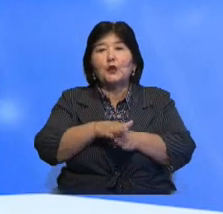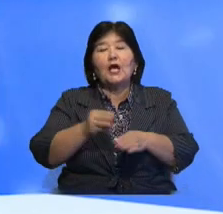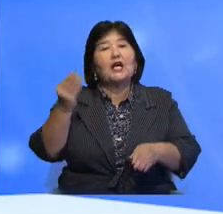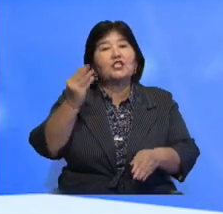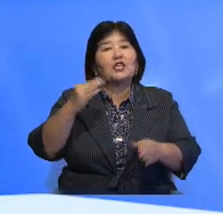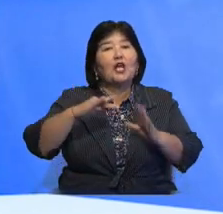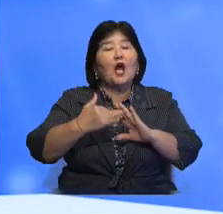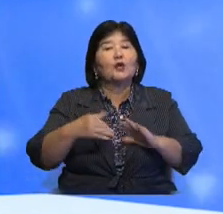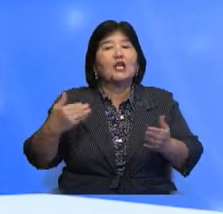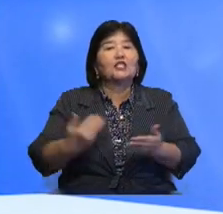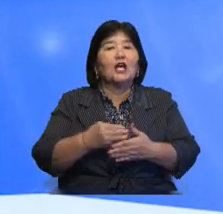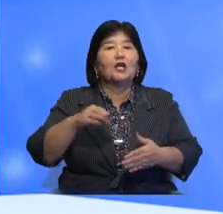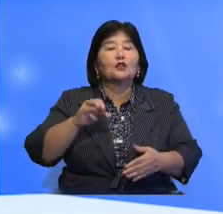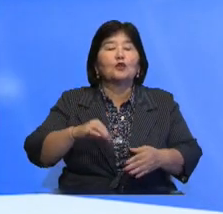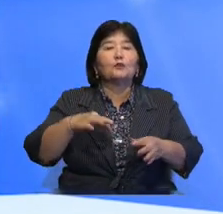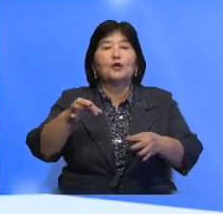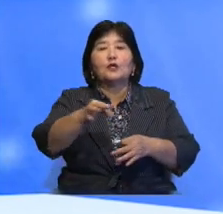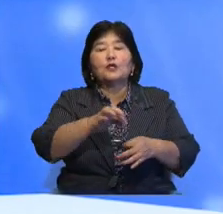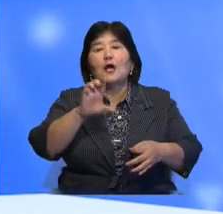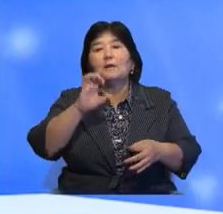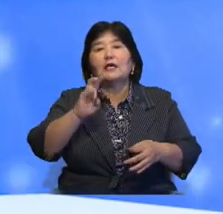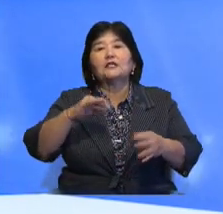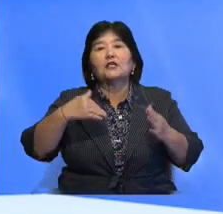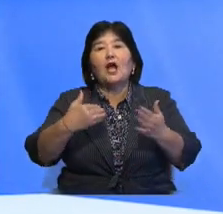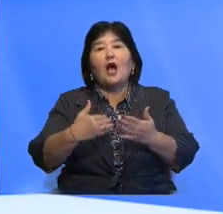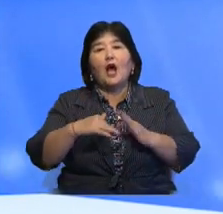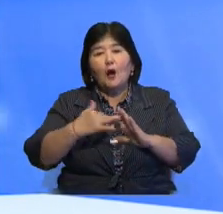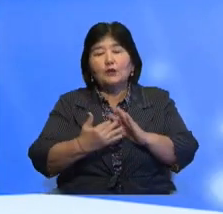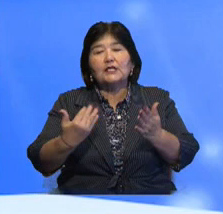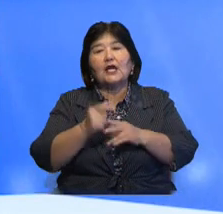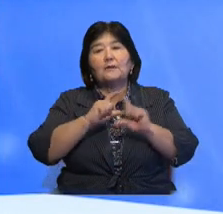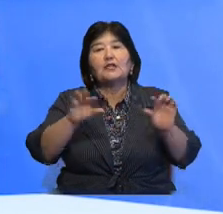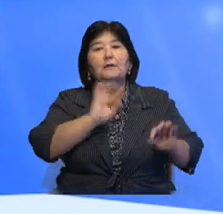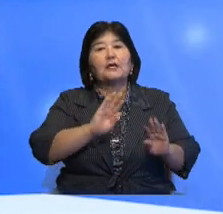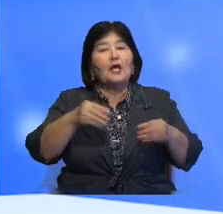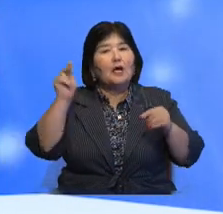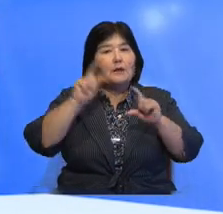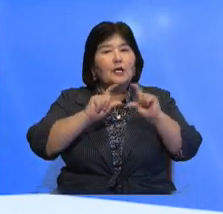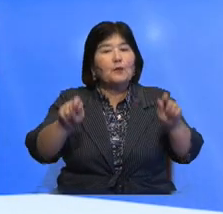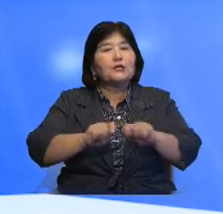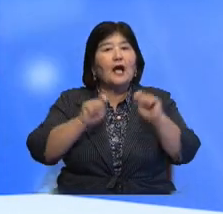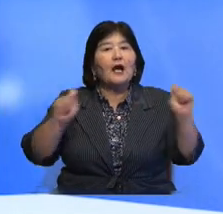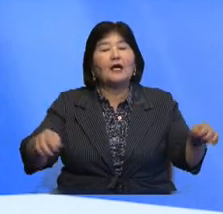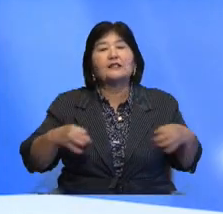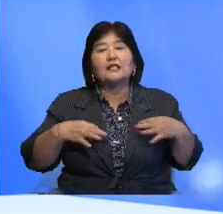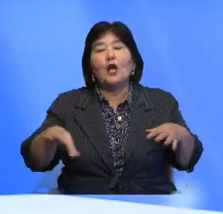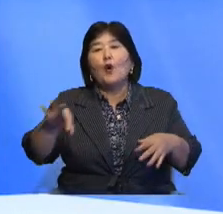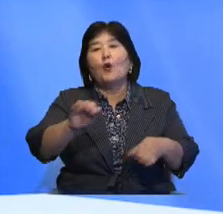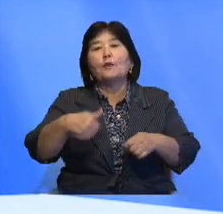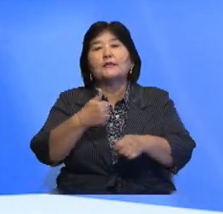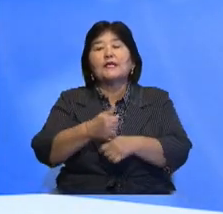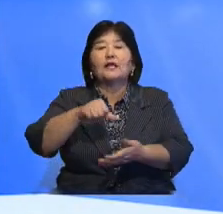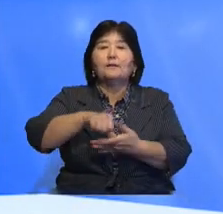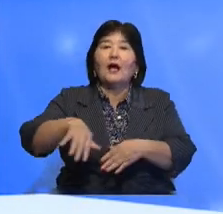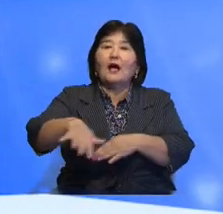Şiil Ауданы жаңа Турмыс ауылдық округіне қарасты Байсын ауылында жаңа мектеп пайдалануға берілді. Білім ошағының ашылу салтанатына облыс әкімі